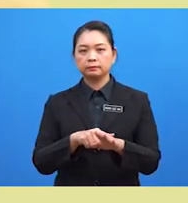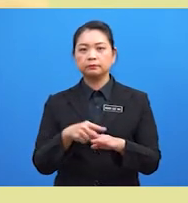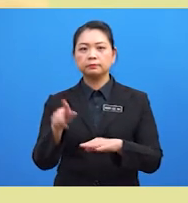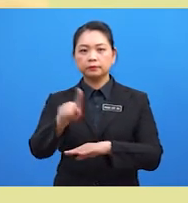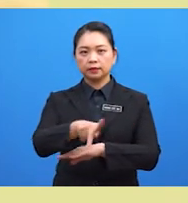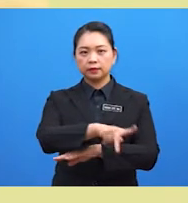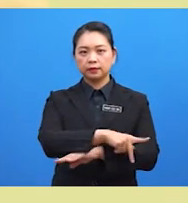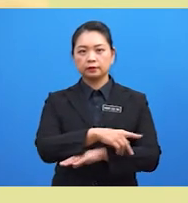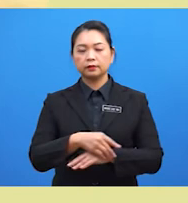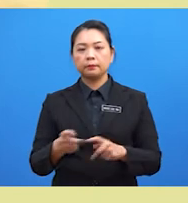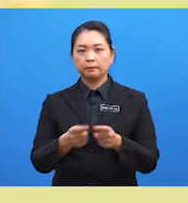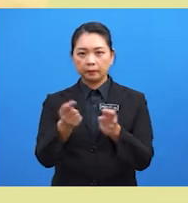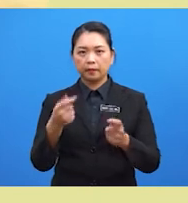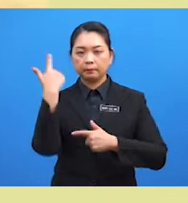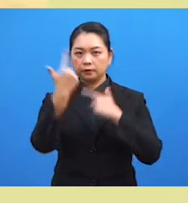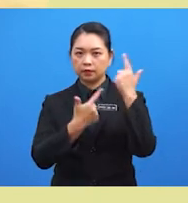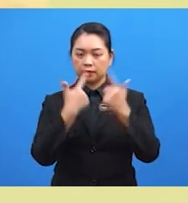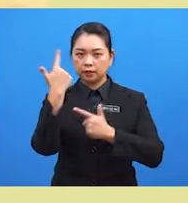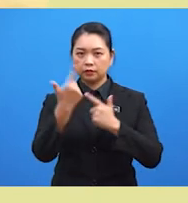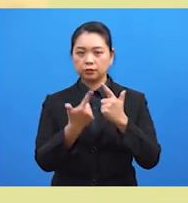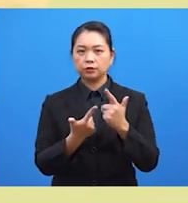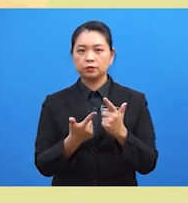tempat pelancong